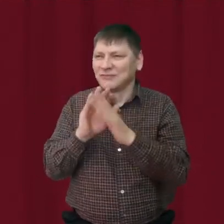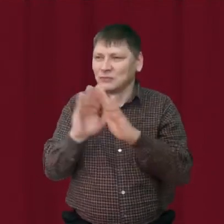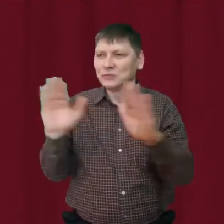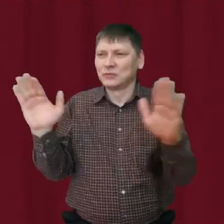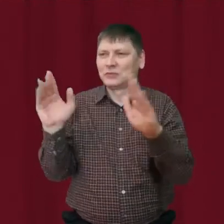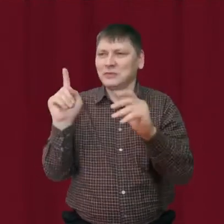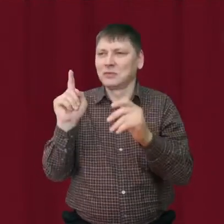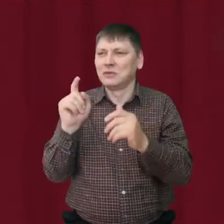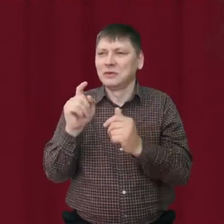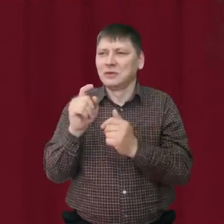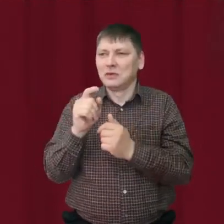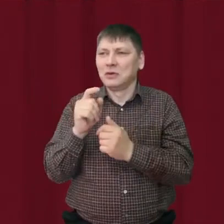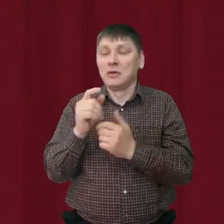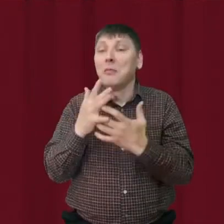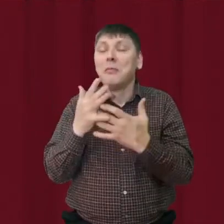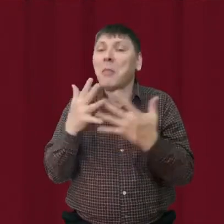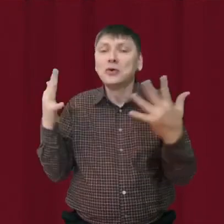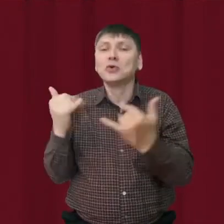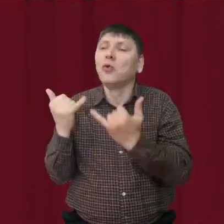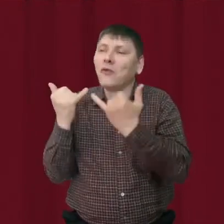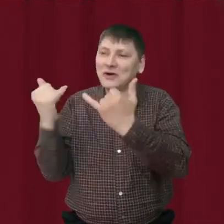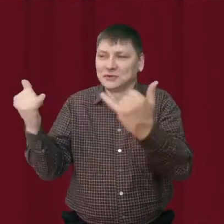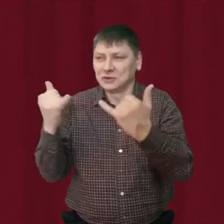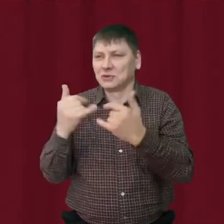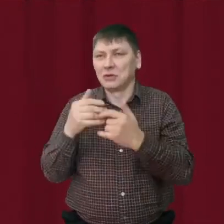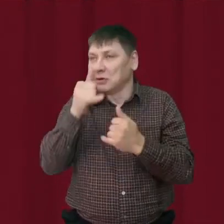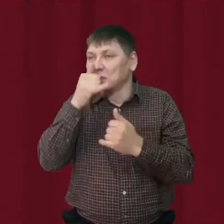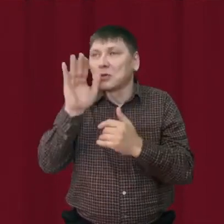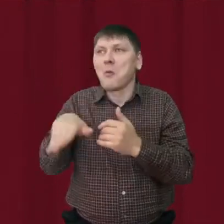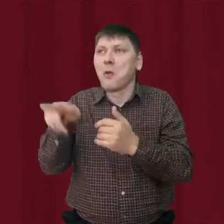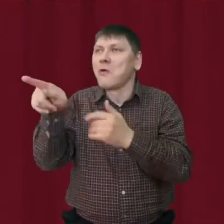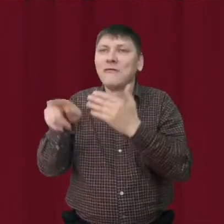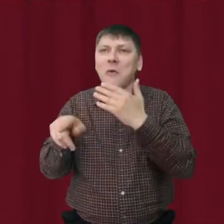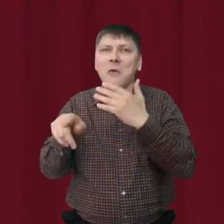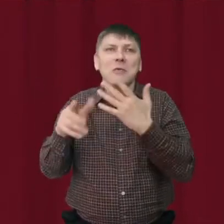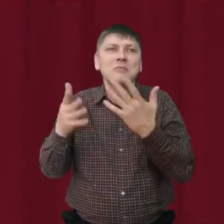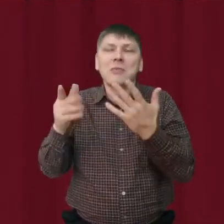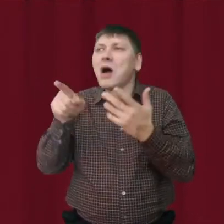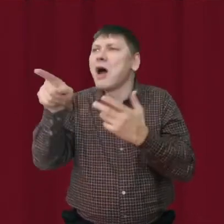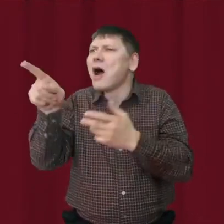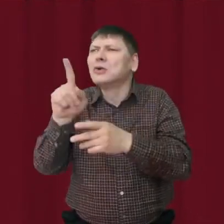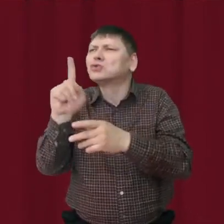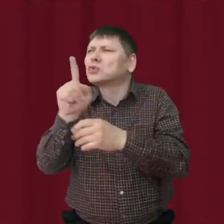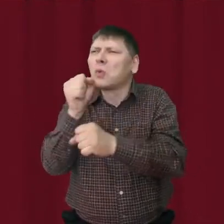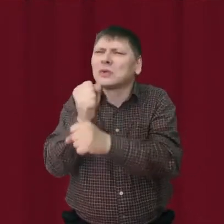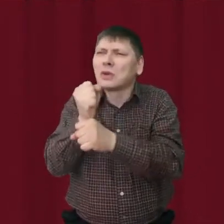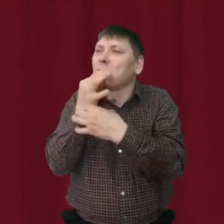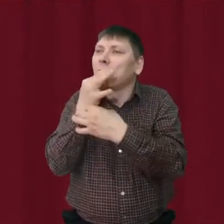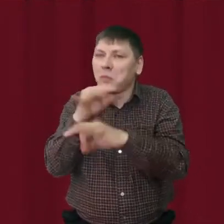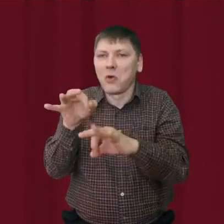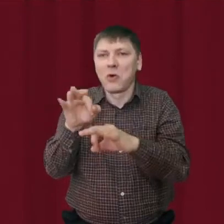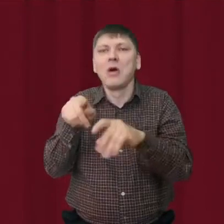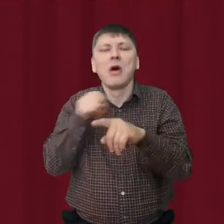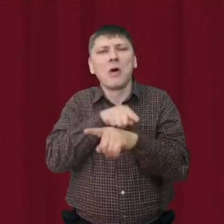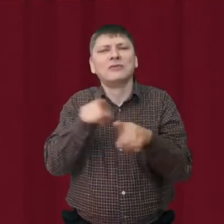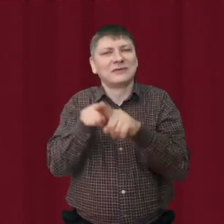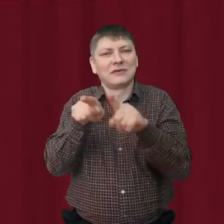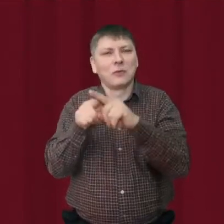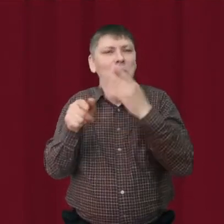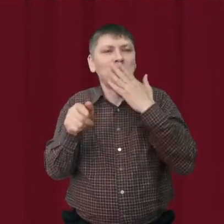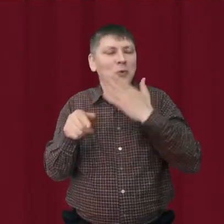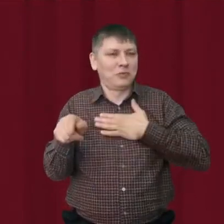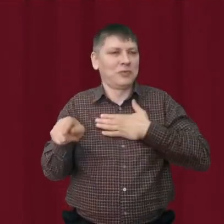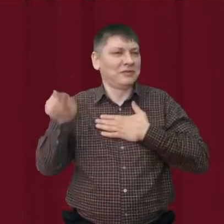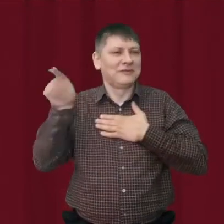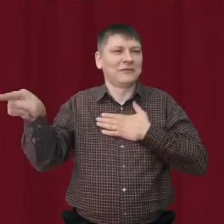особое глубочайшее уважение, так что он просто не может не любить его вне зависимости от того, что бы тот ни делал. Вот эта любовь настолько сильная, что никто